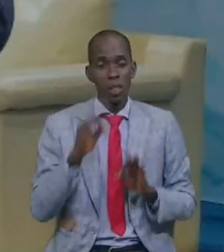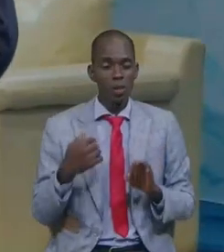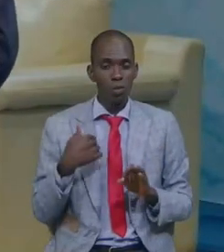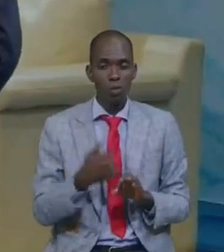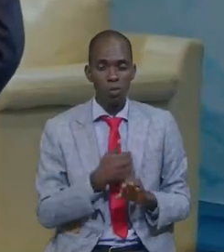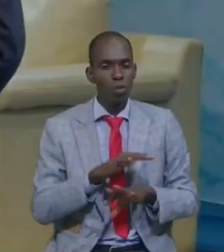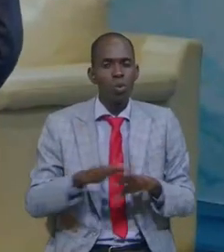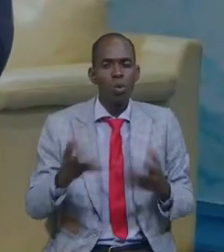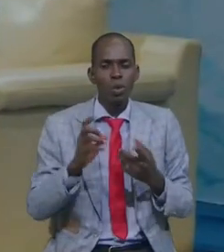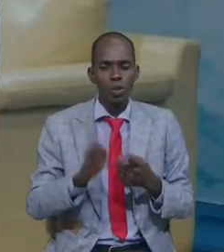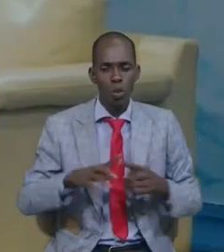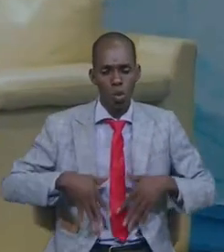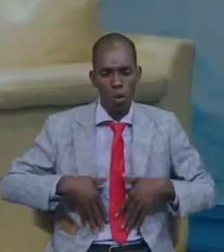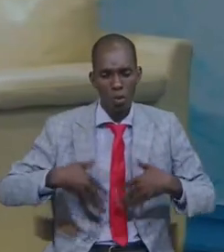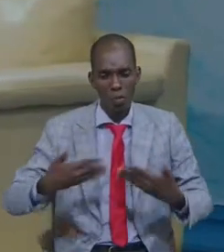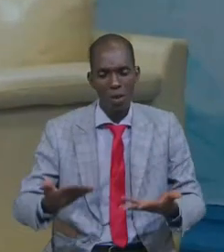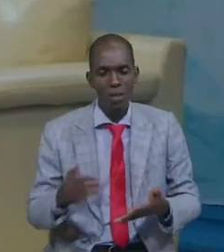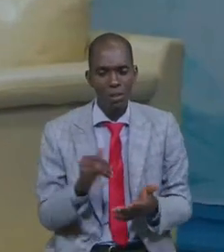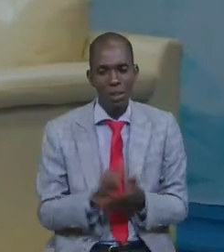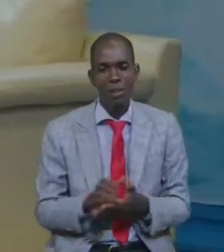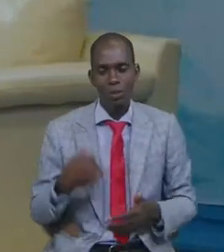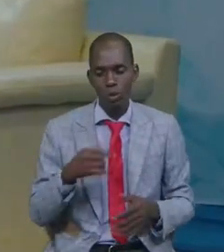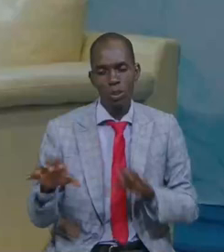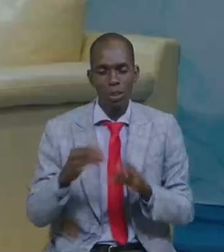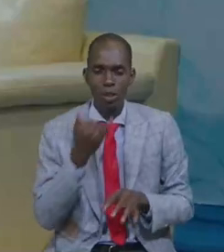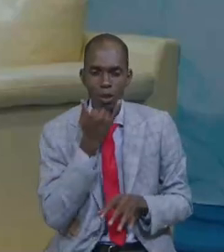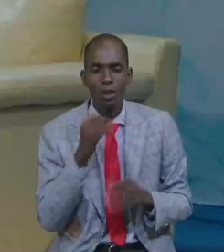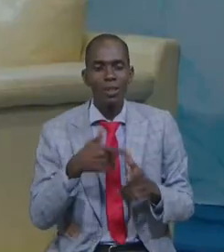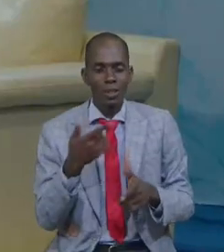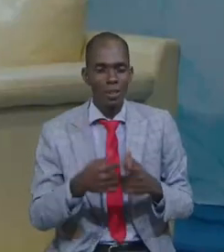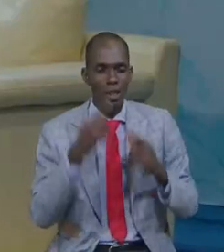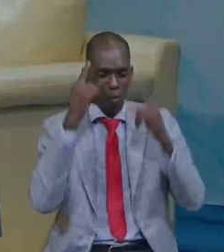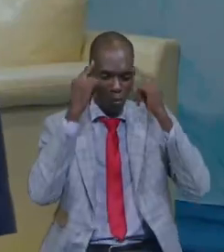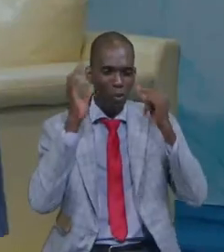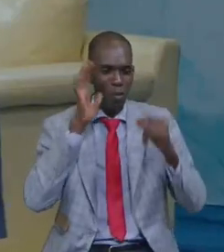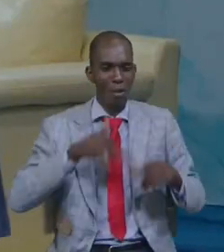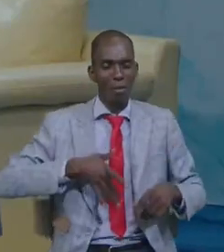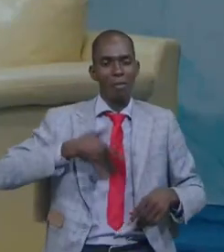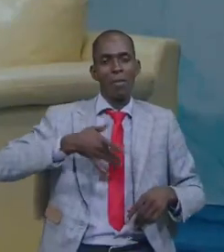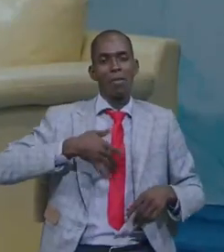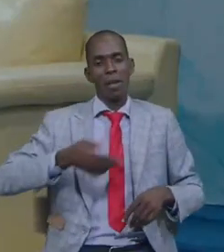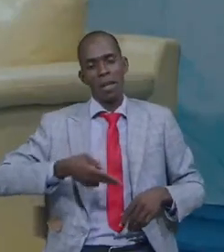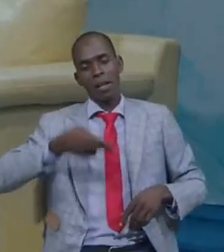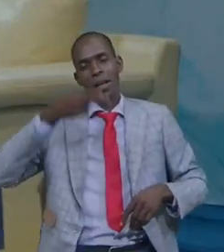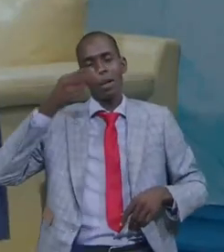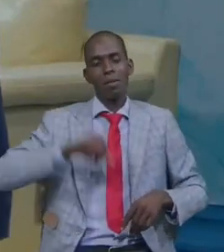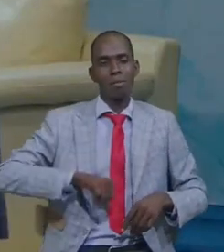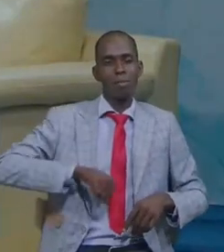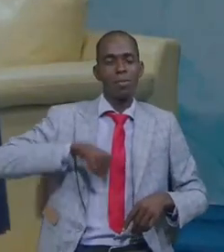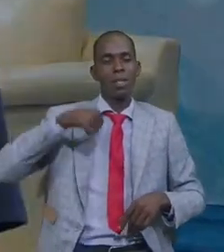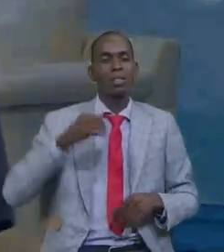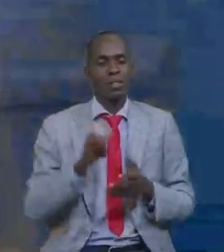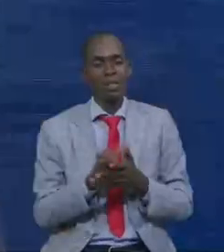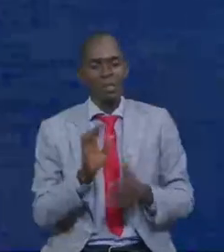va se dire qu'il est grand. Il va dire, d'accord, je vais prier pour vous. Ils n'ont pas dit ça. Ils ne s'étaient pas tués. Il y a certaines